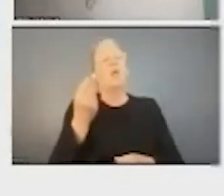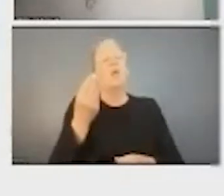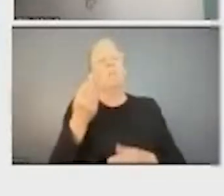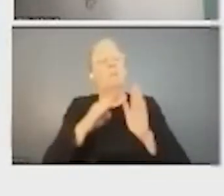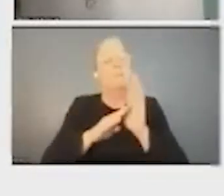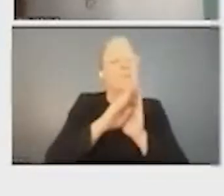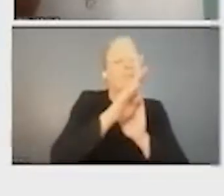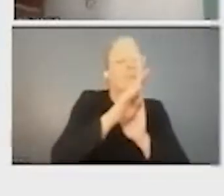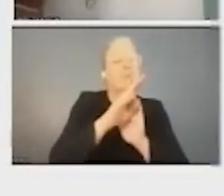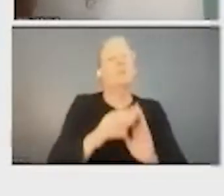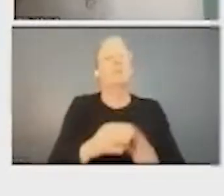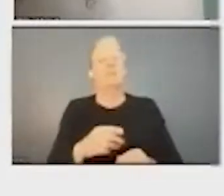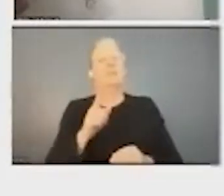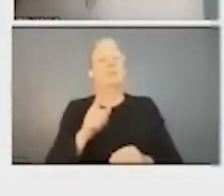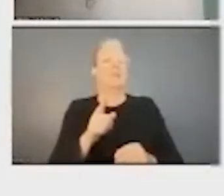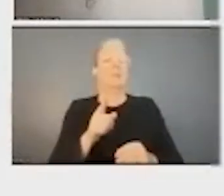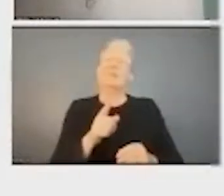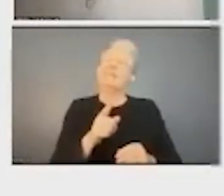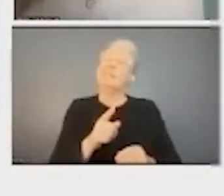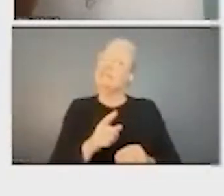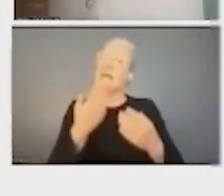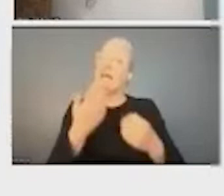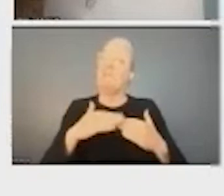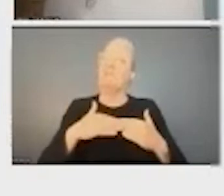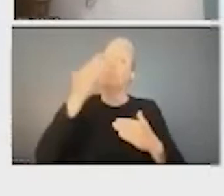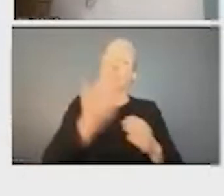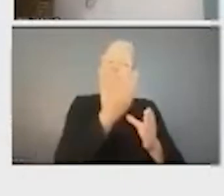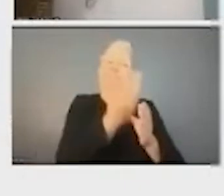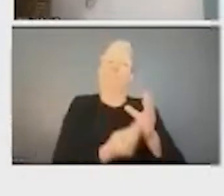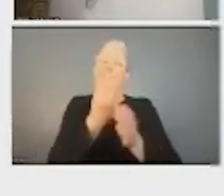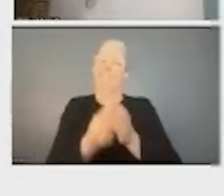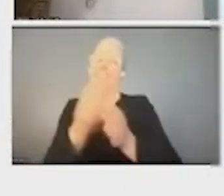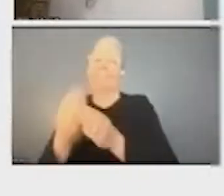والتعاون الدولي للتطور والمساواة بين الجنسين،